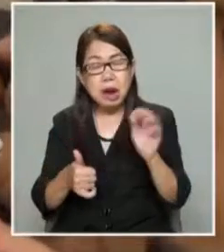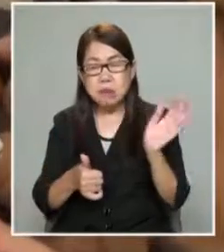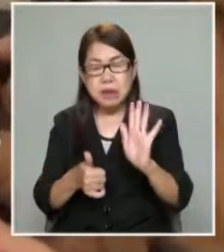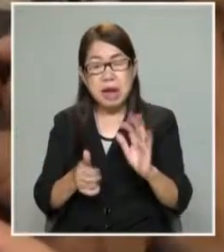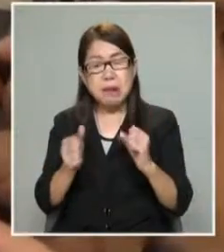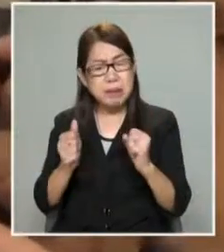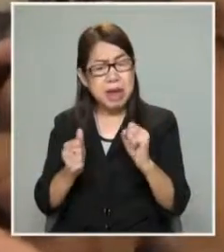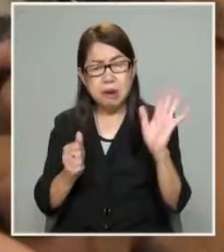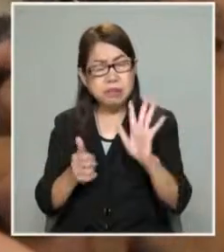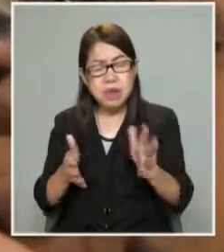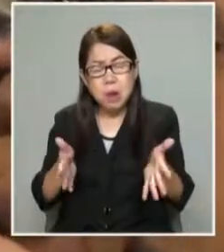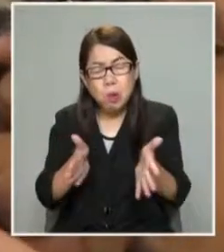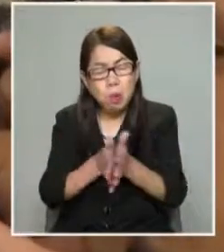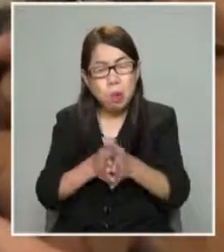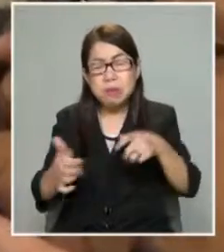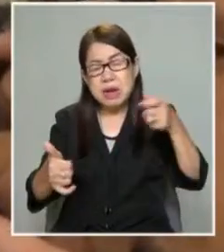า